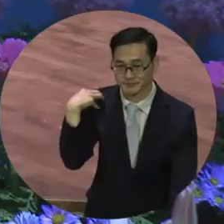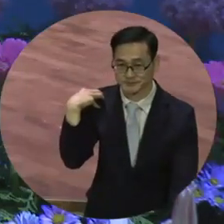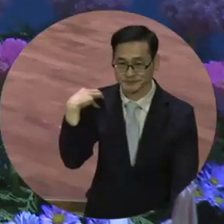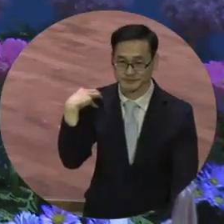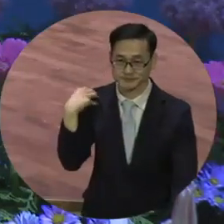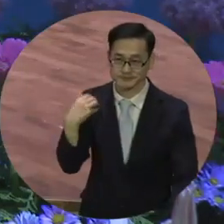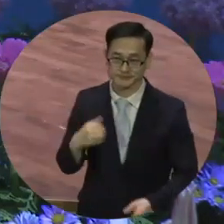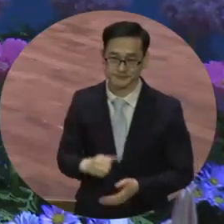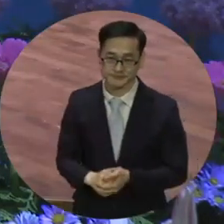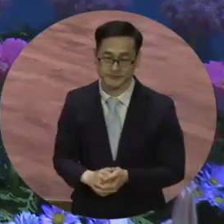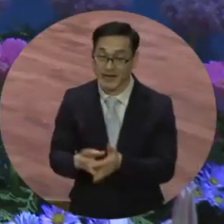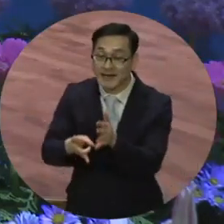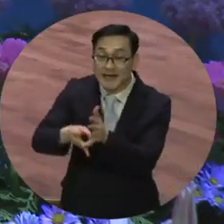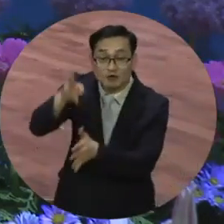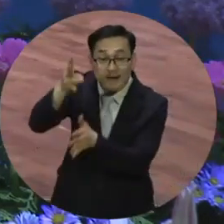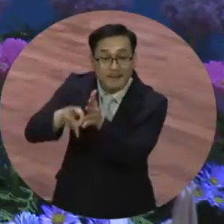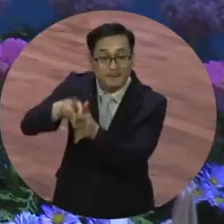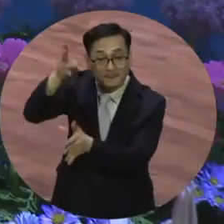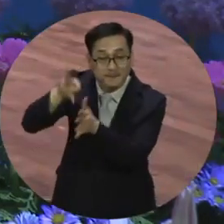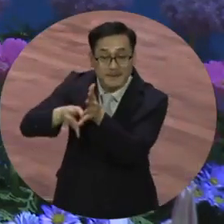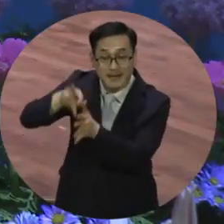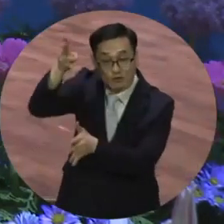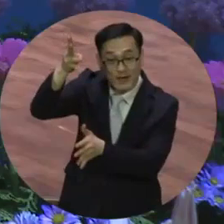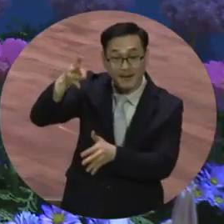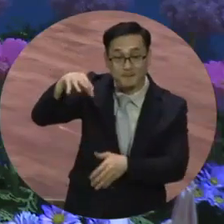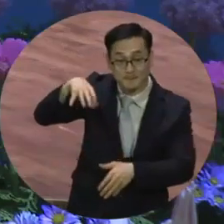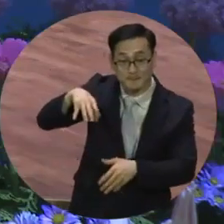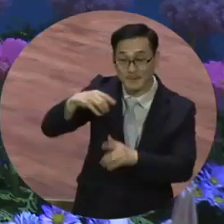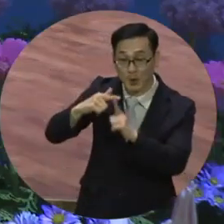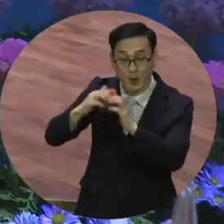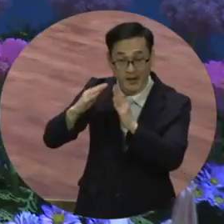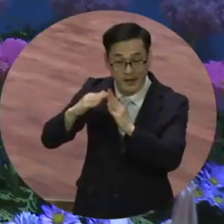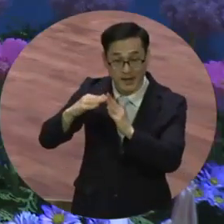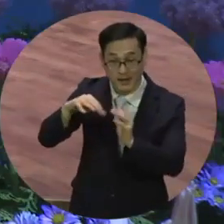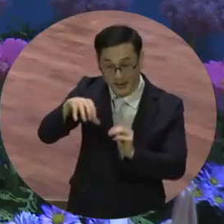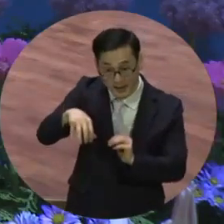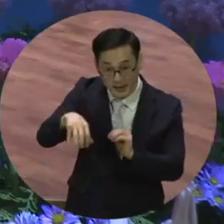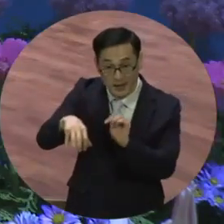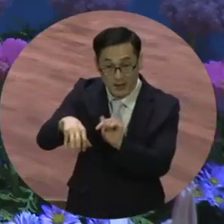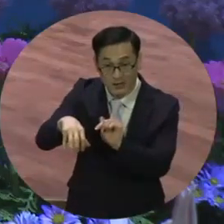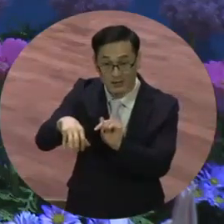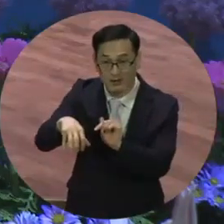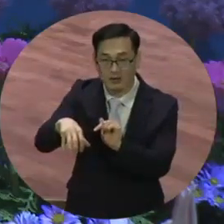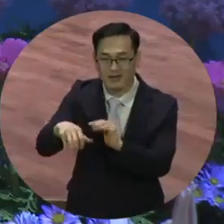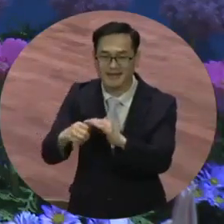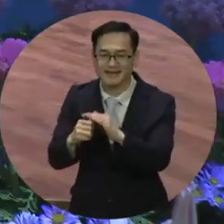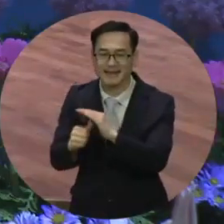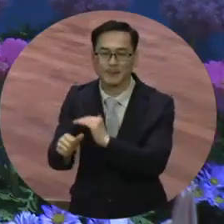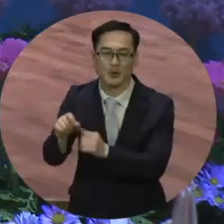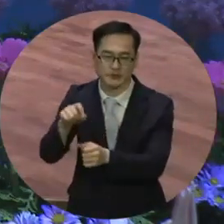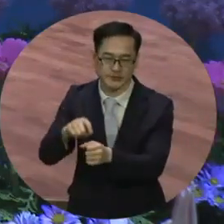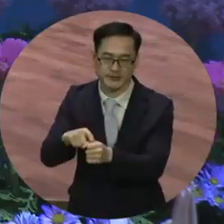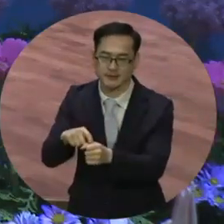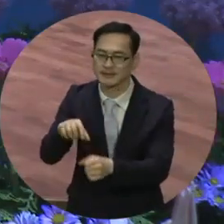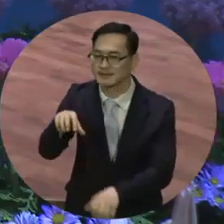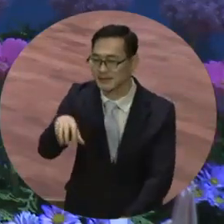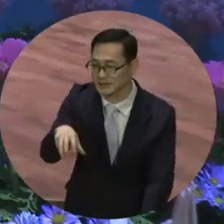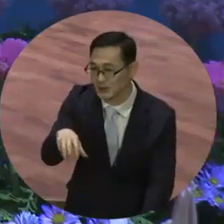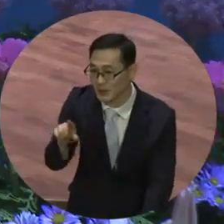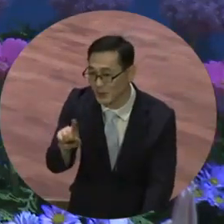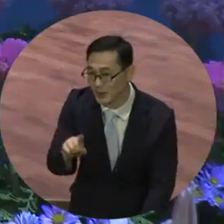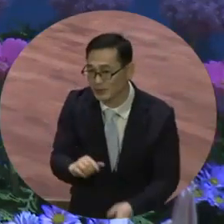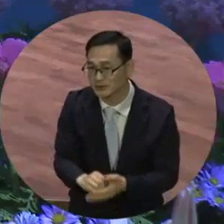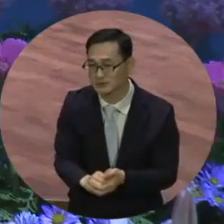예루살렘 성전에도 보면요, 아주 중요한 의미가 담겨져 있는 장소였어요. 성전의 이 중심이